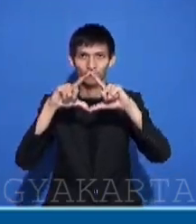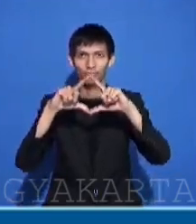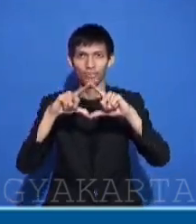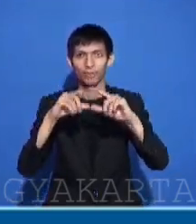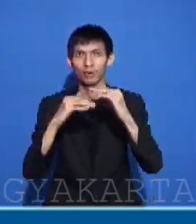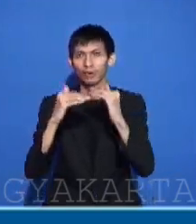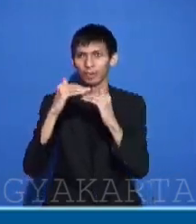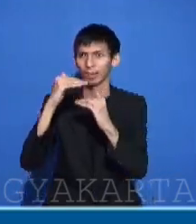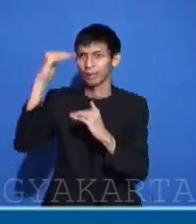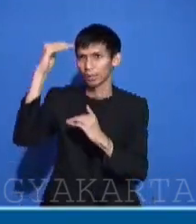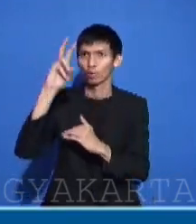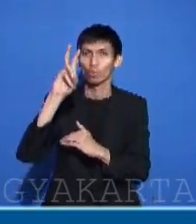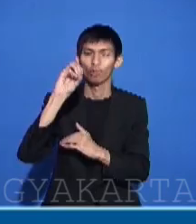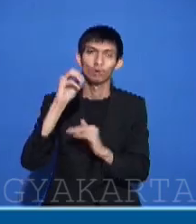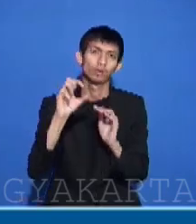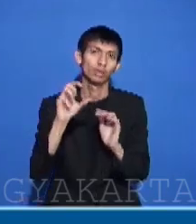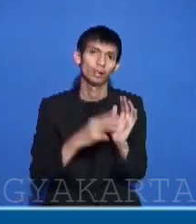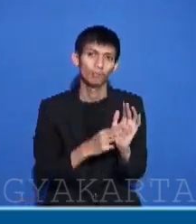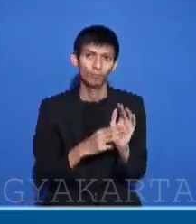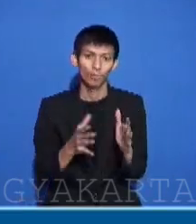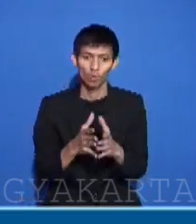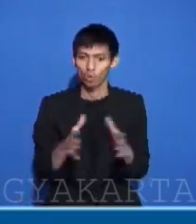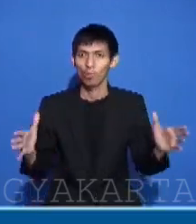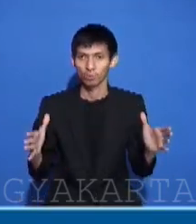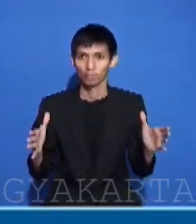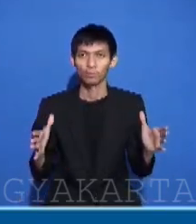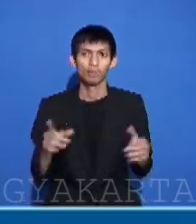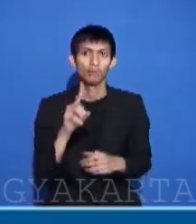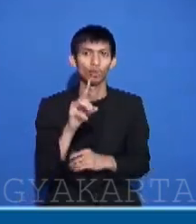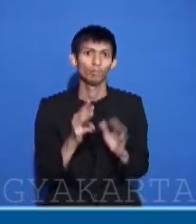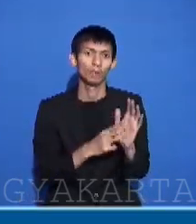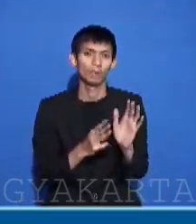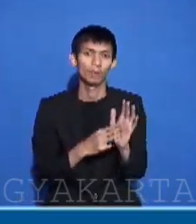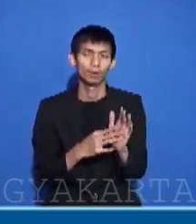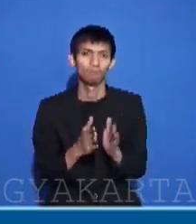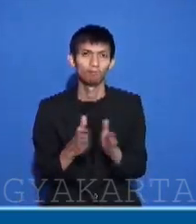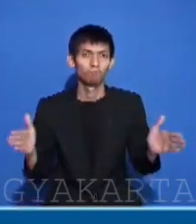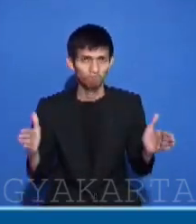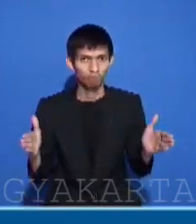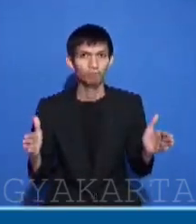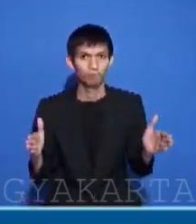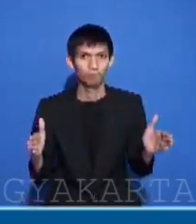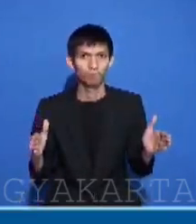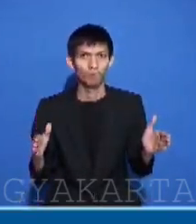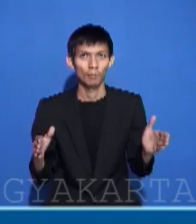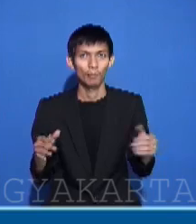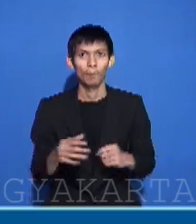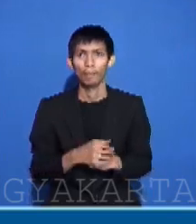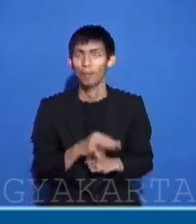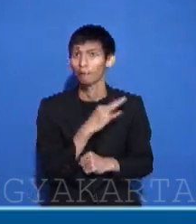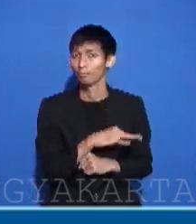jeyg wipug 100 cm rondadap men kanyata gadangat Ageng inying